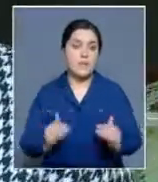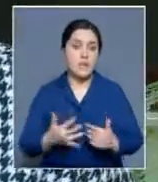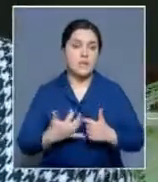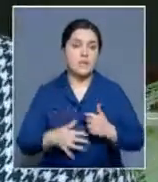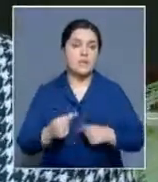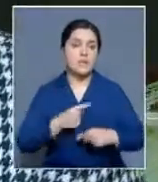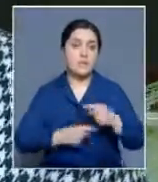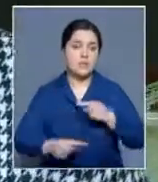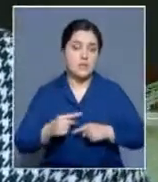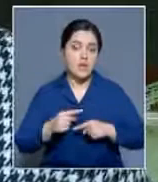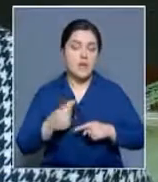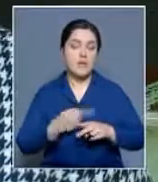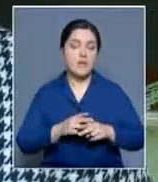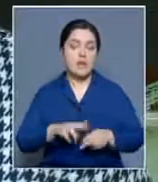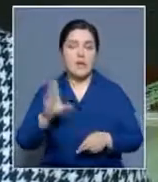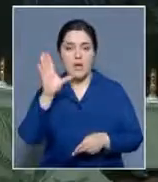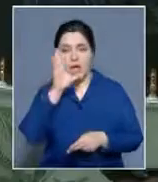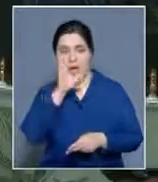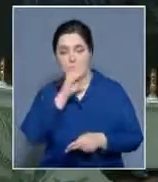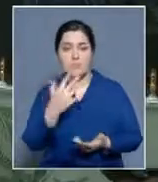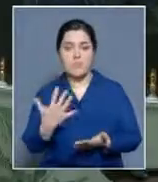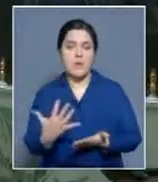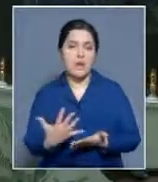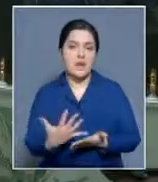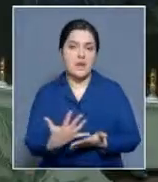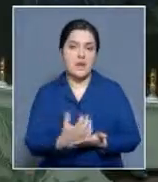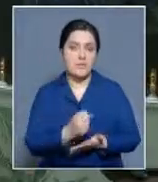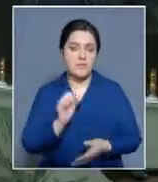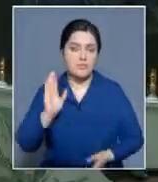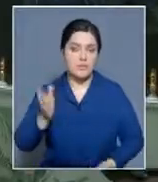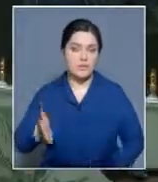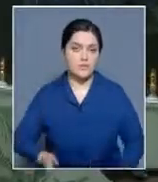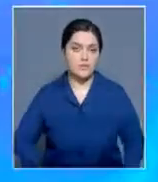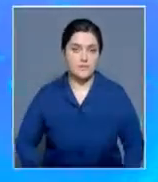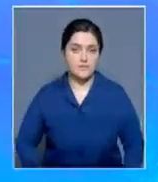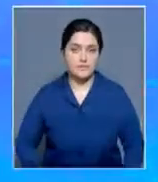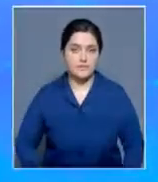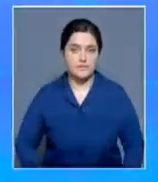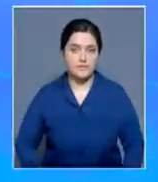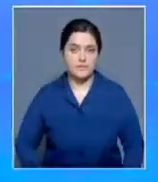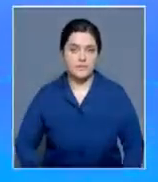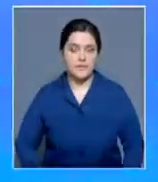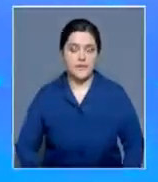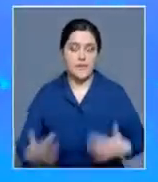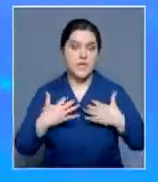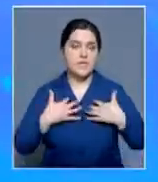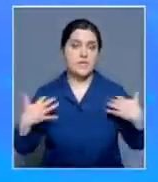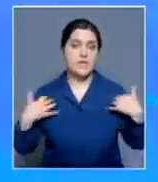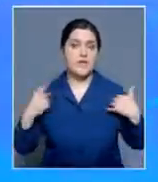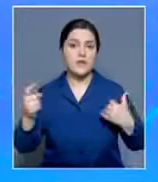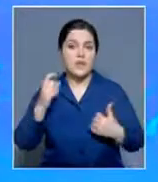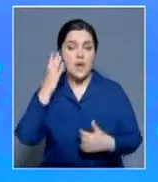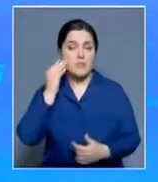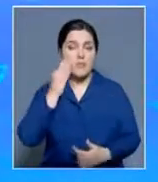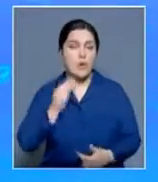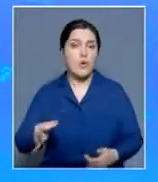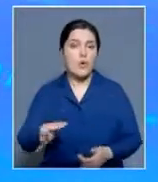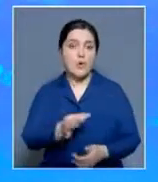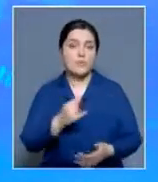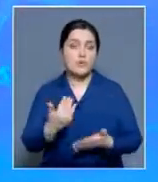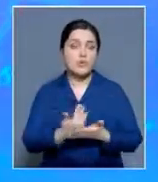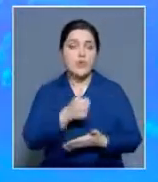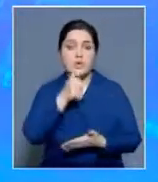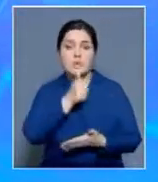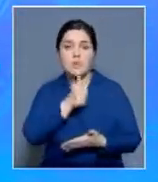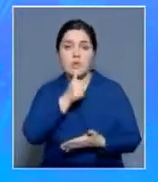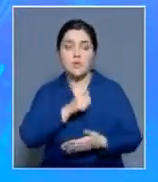бизнес – это достаточно существенный вызов, на который мы должны отвечать. Животноводы Алматинской области осваивают новые